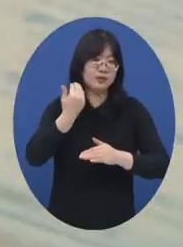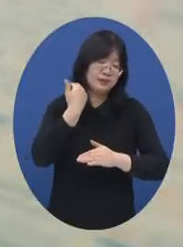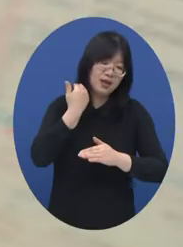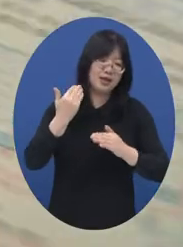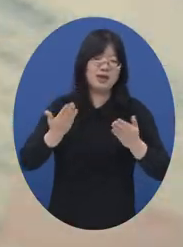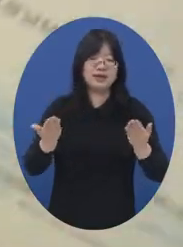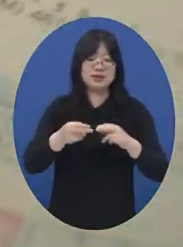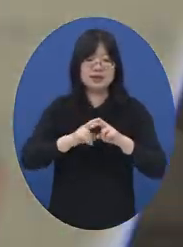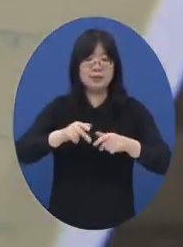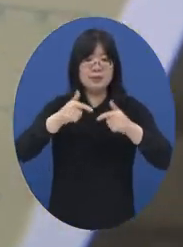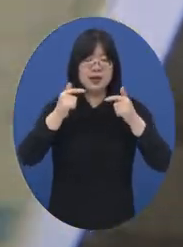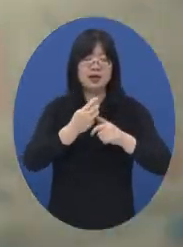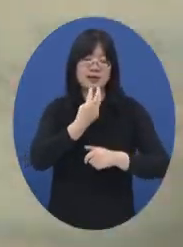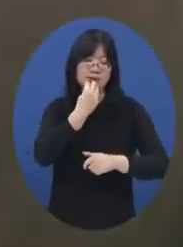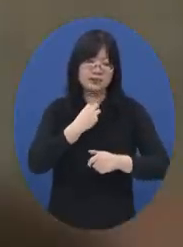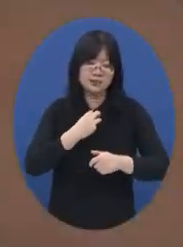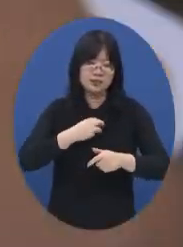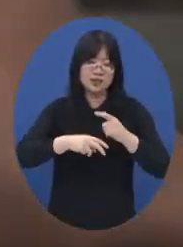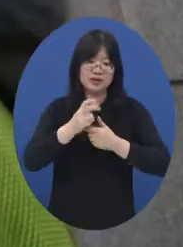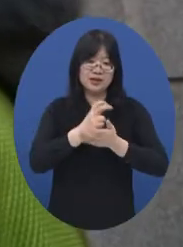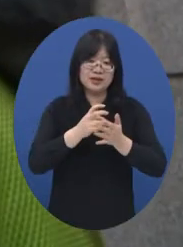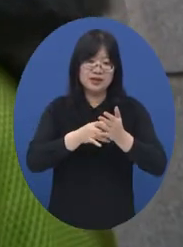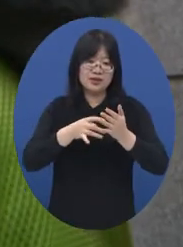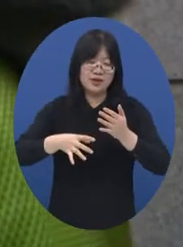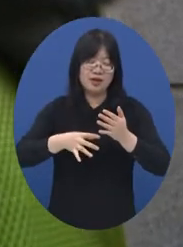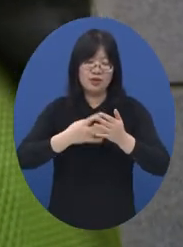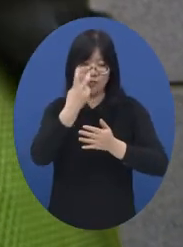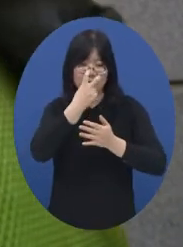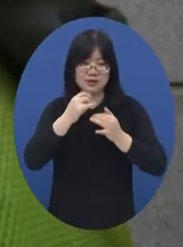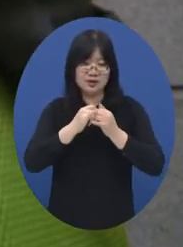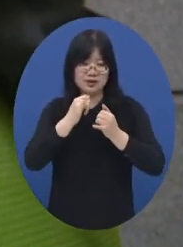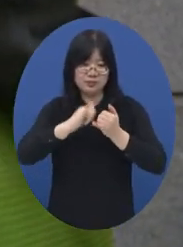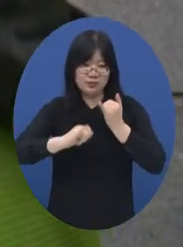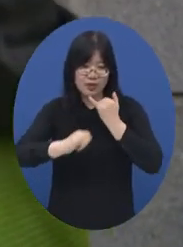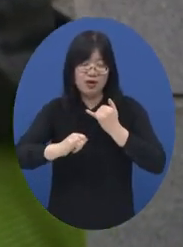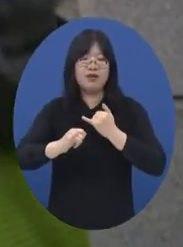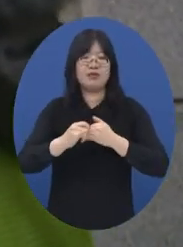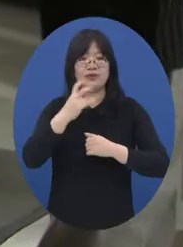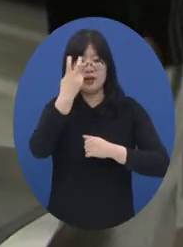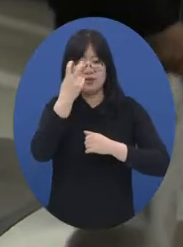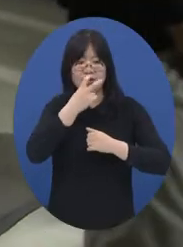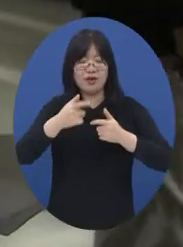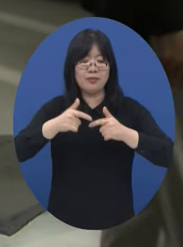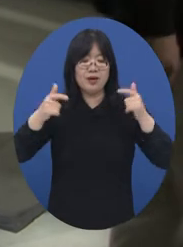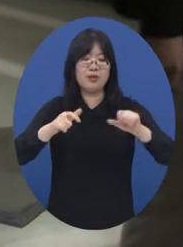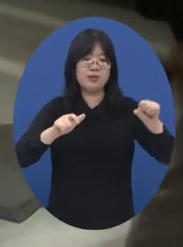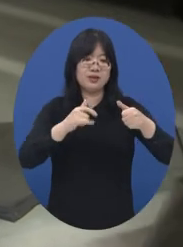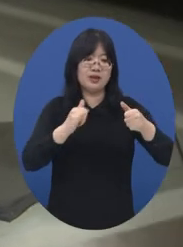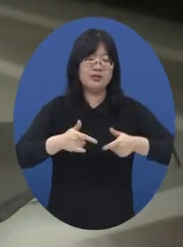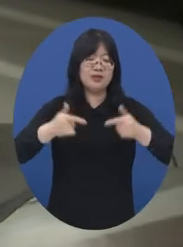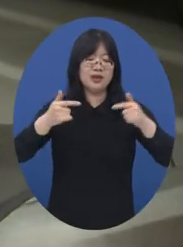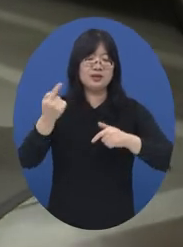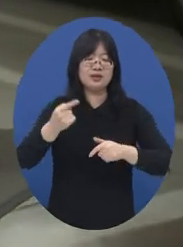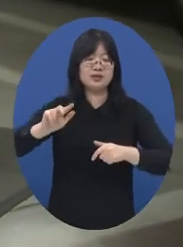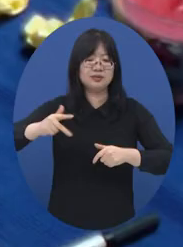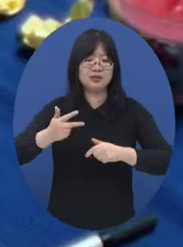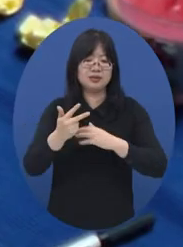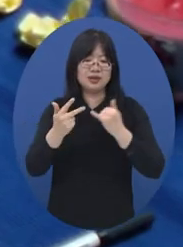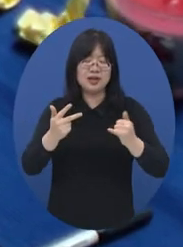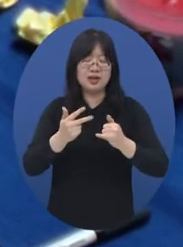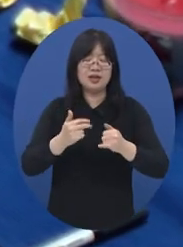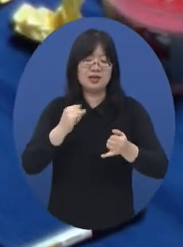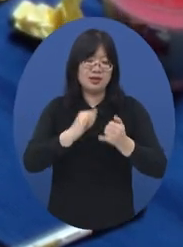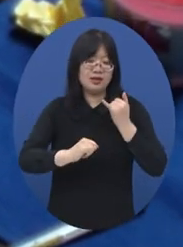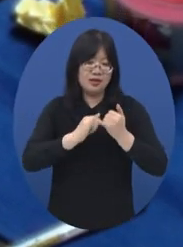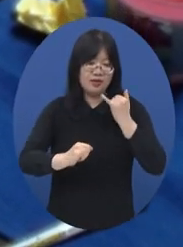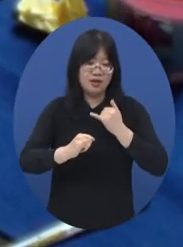창출 등 일석 삼조 정책인 채널 관리 단도 확대됩니다 올해 보다 500여명을 늘려 1700여 는 그 모에